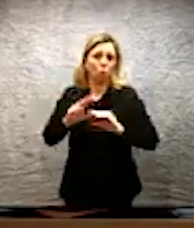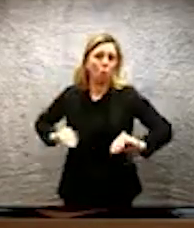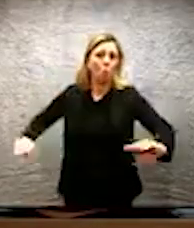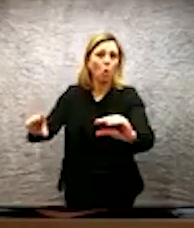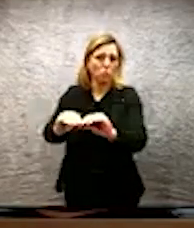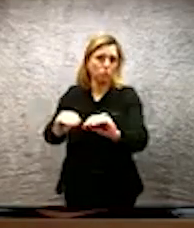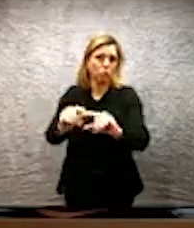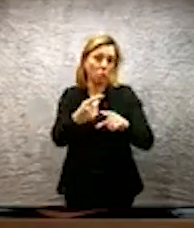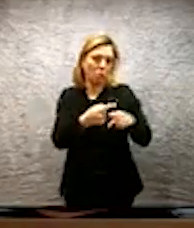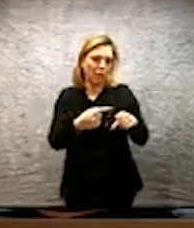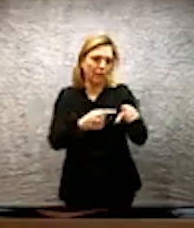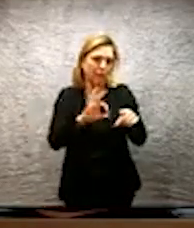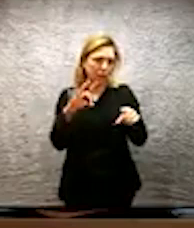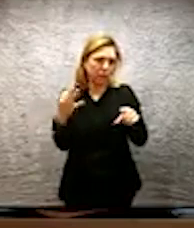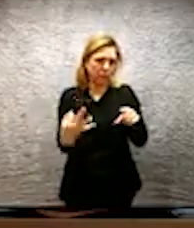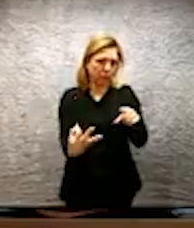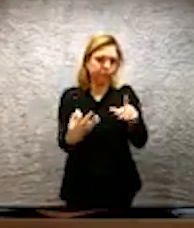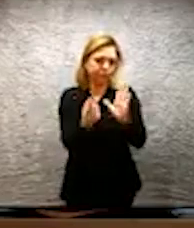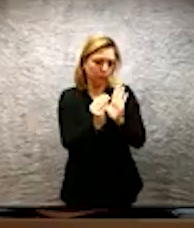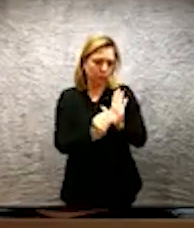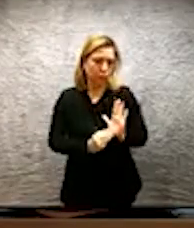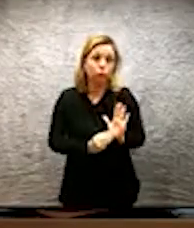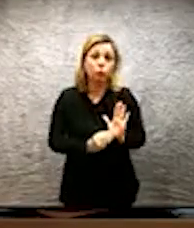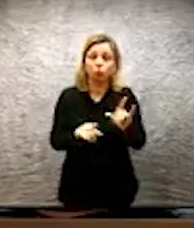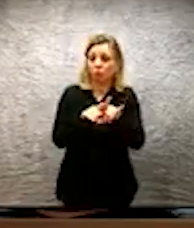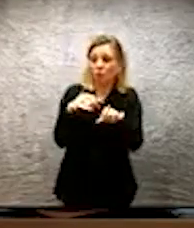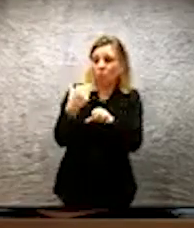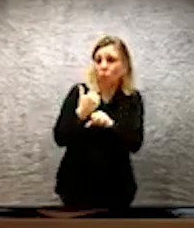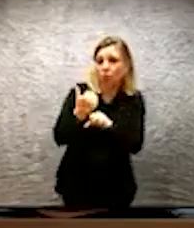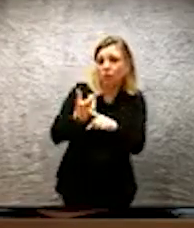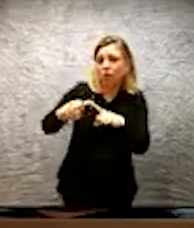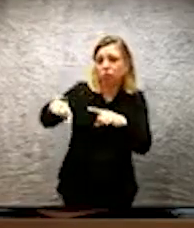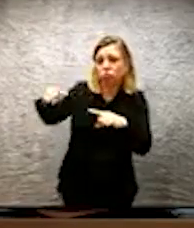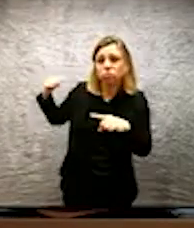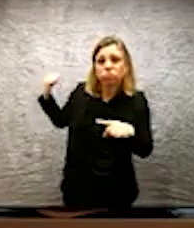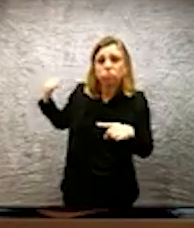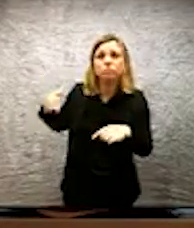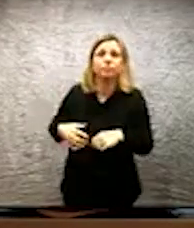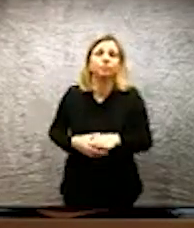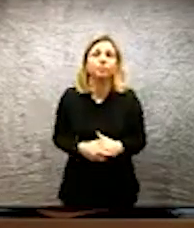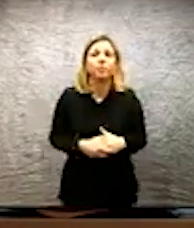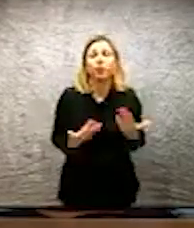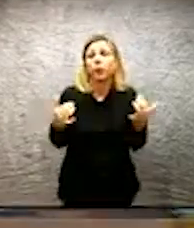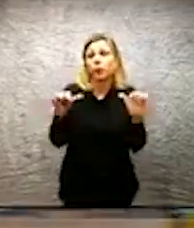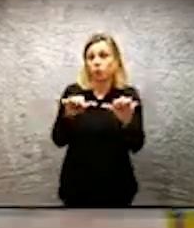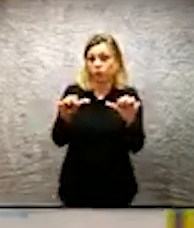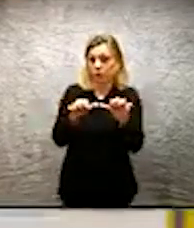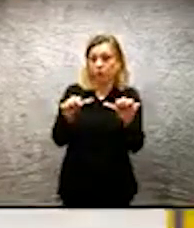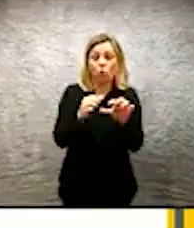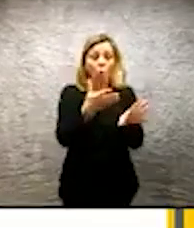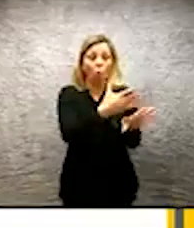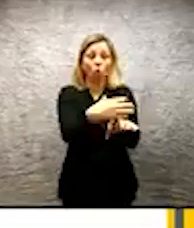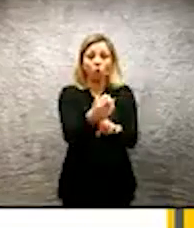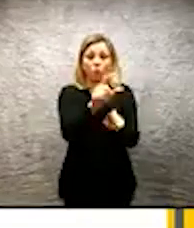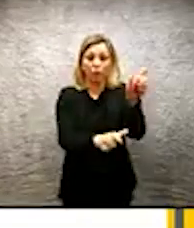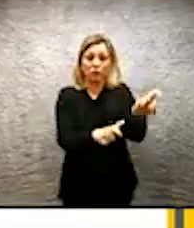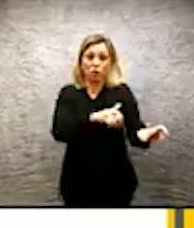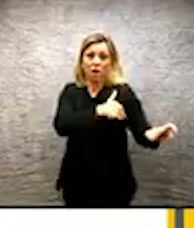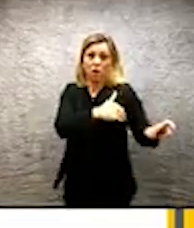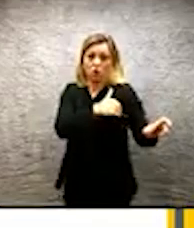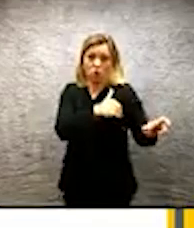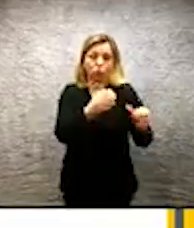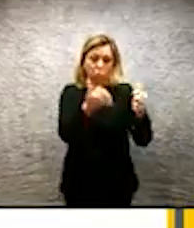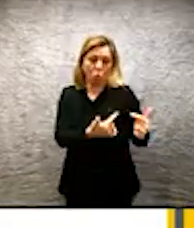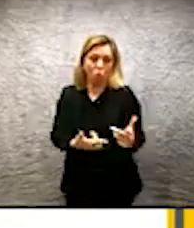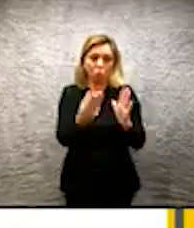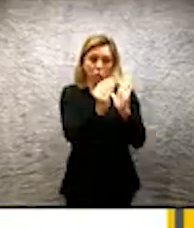un petit recensement partiel. Et donc, comme chaque année, donc, nous procédons donc, au recrutement d'agents recenseurs, qui